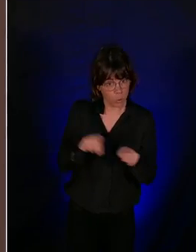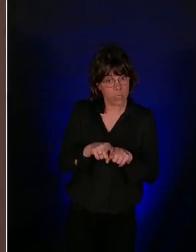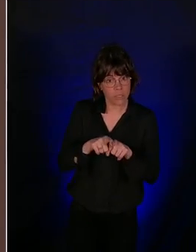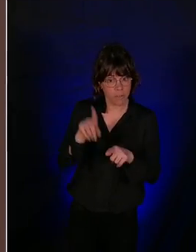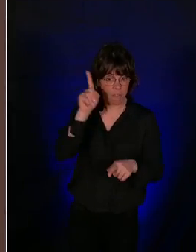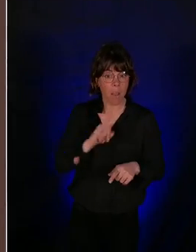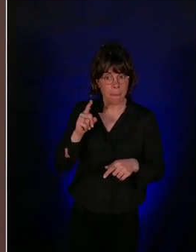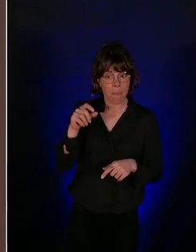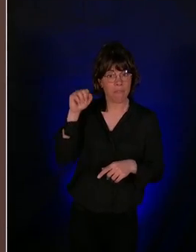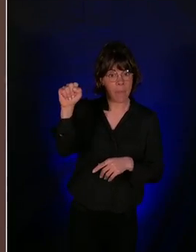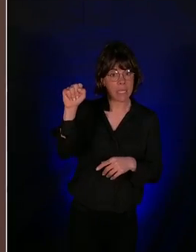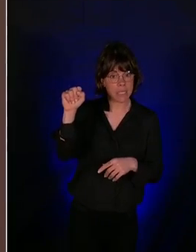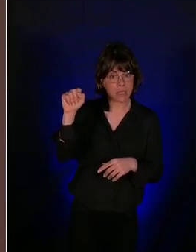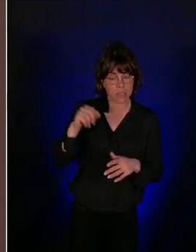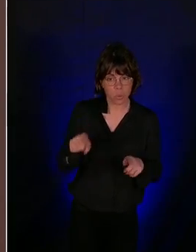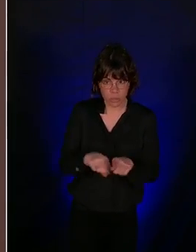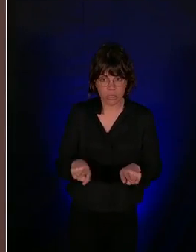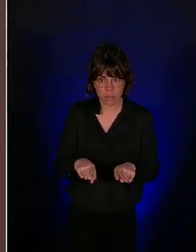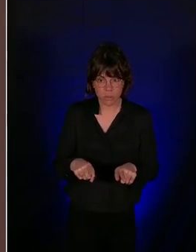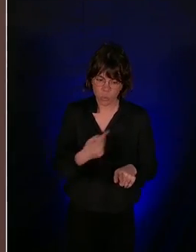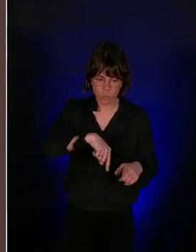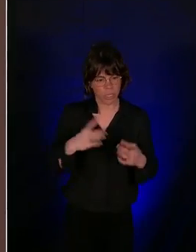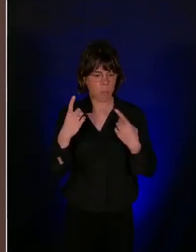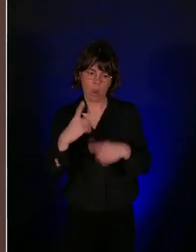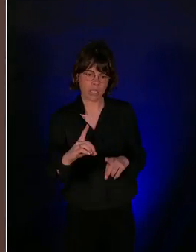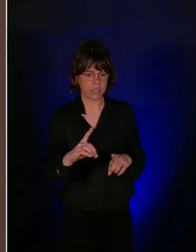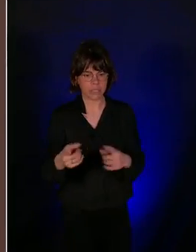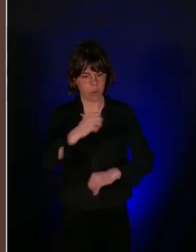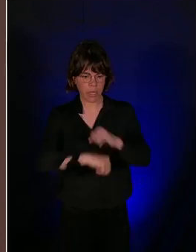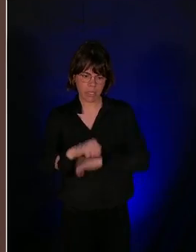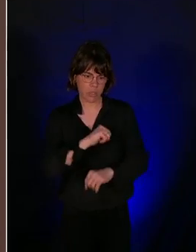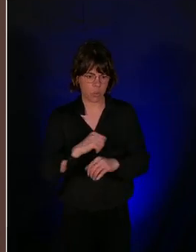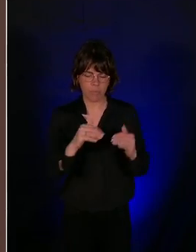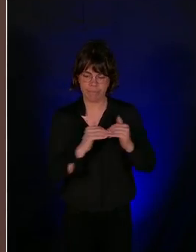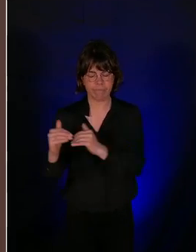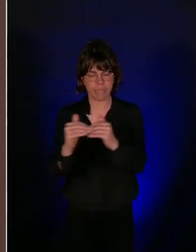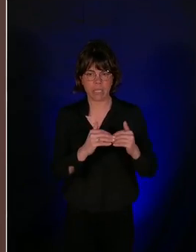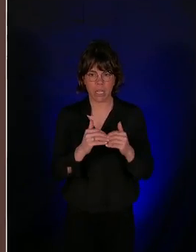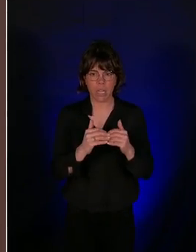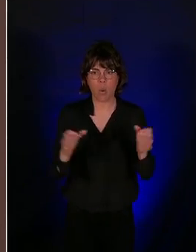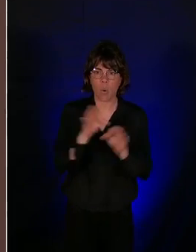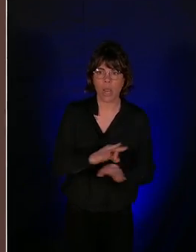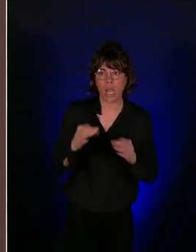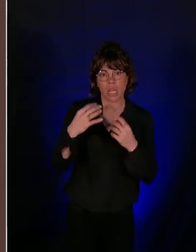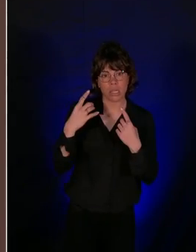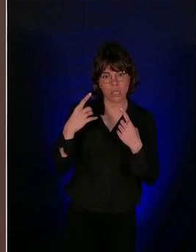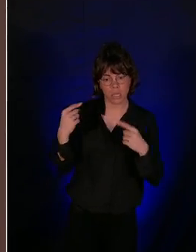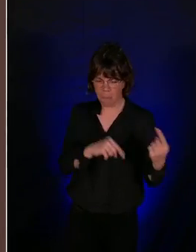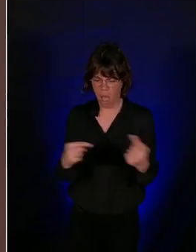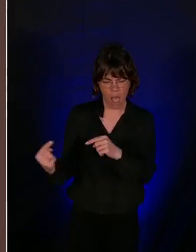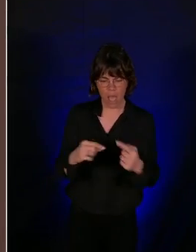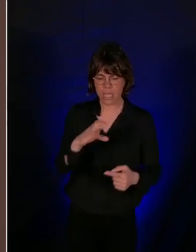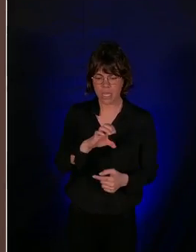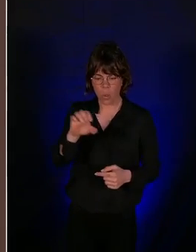aussi alors comme la démocratie syndicale est notre mode de fonctionnement normal et qu'il n'y a pas de eu de débat sur la